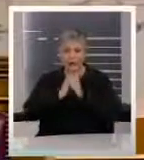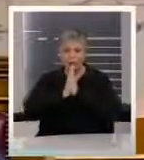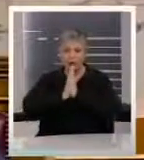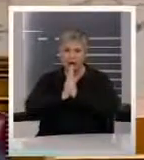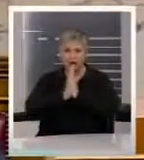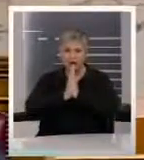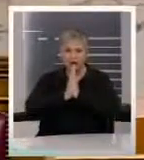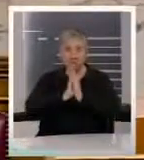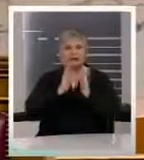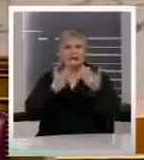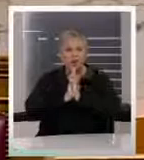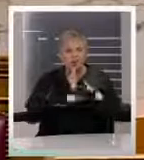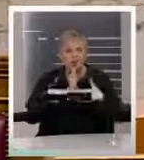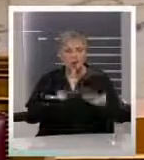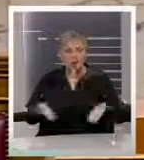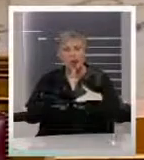Θέλετε να σας